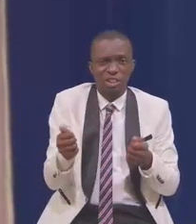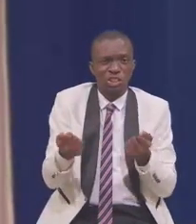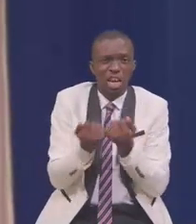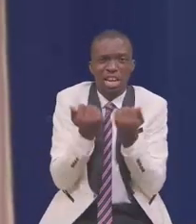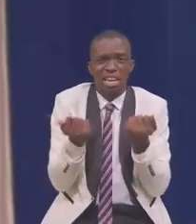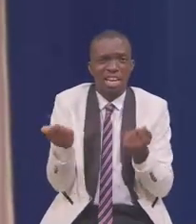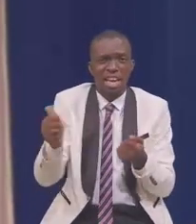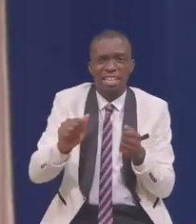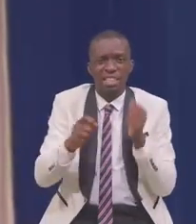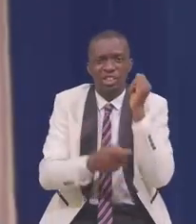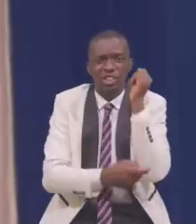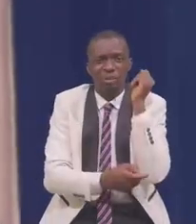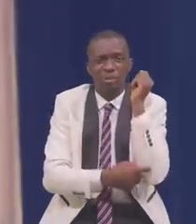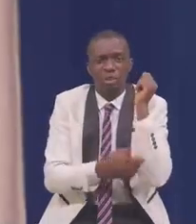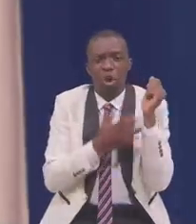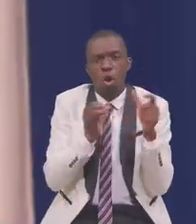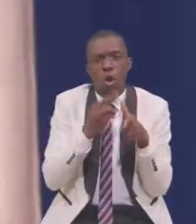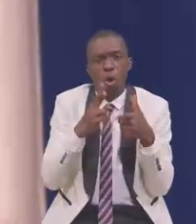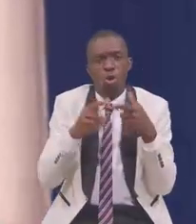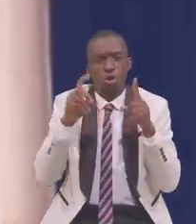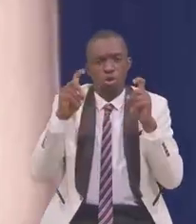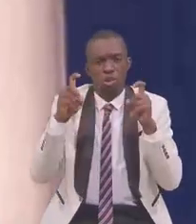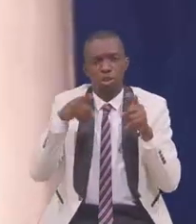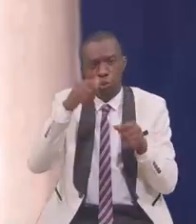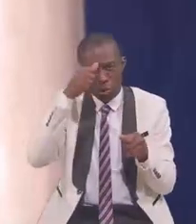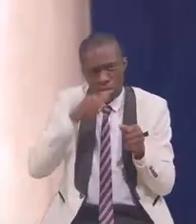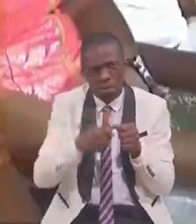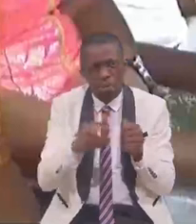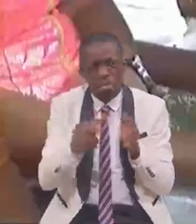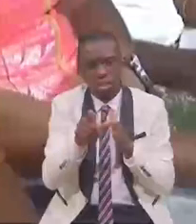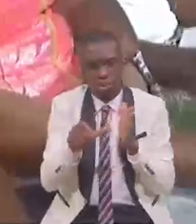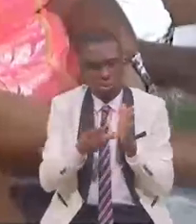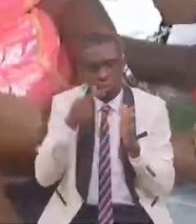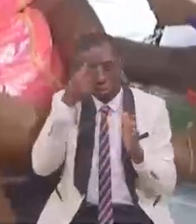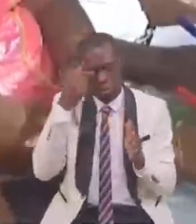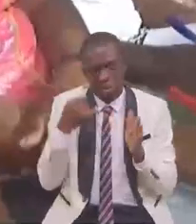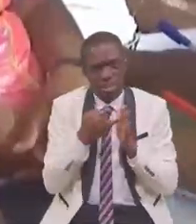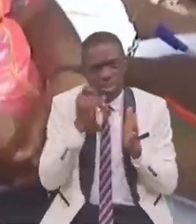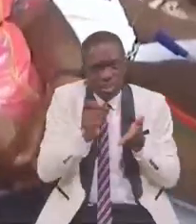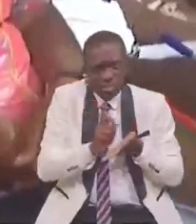parce que c'est écrit au-dedans de vous. Le Seigneur le fera.